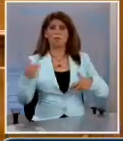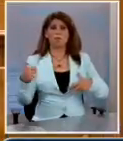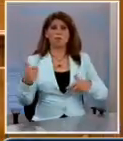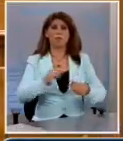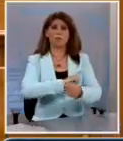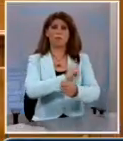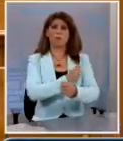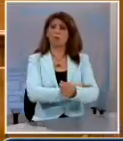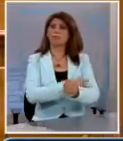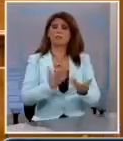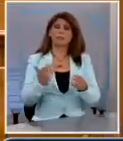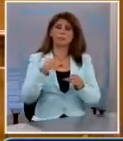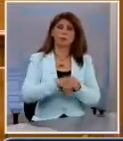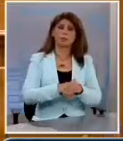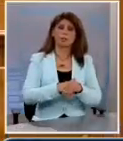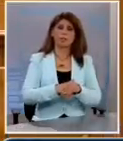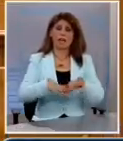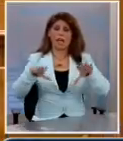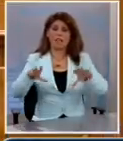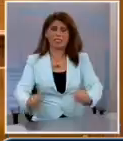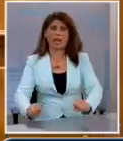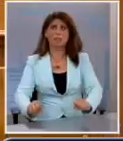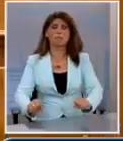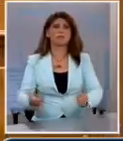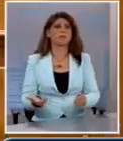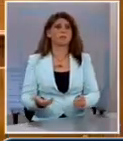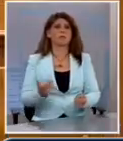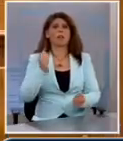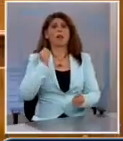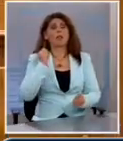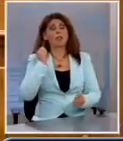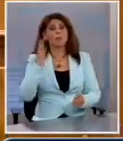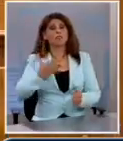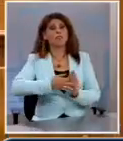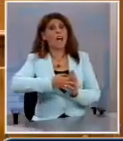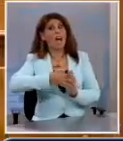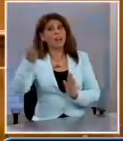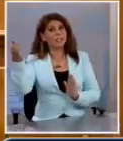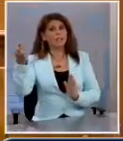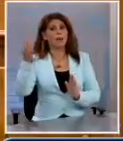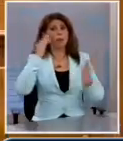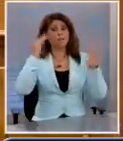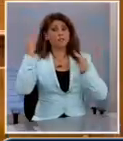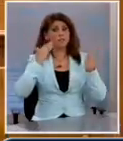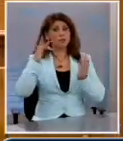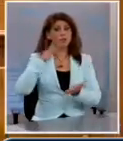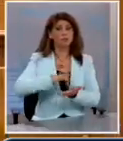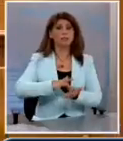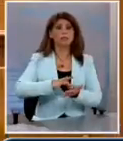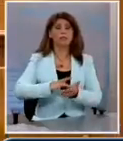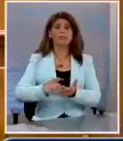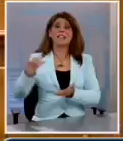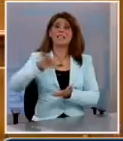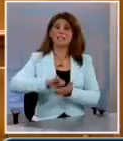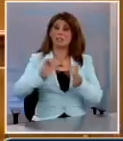προσόν τις συμμετοχές στις καταλήψεις, που δεν πιστεύει στην αριστεία, που αμφισβητεί τον πυρήνα των θεσμών της αστικής